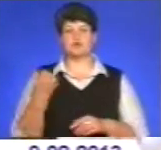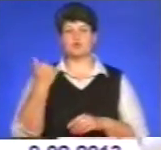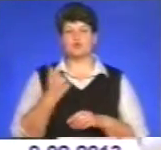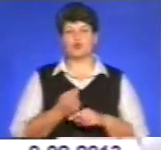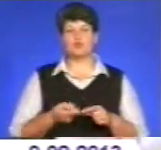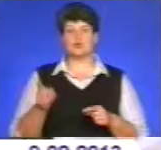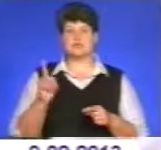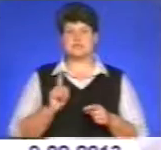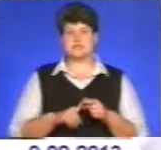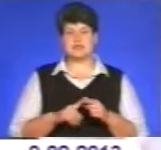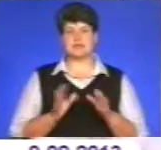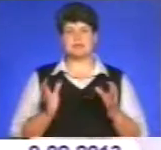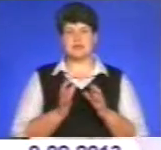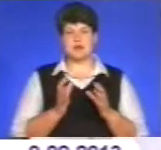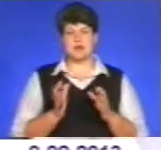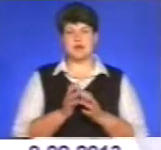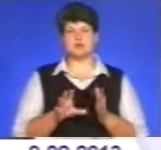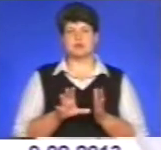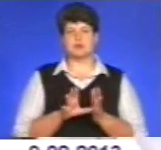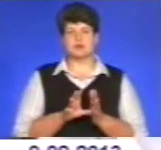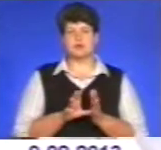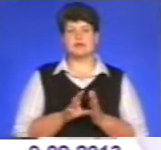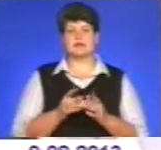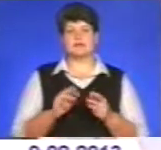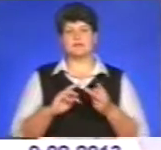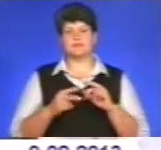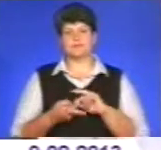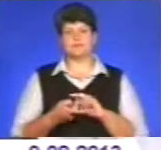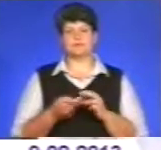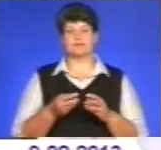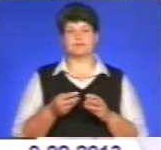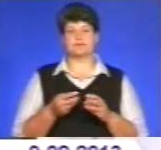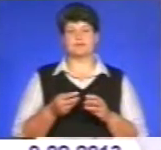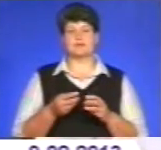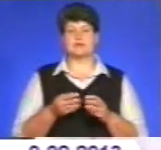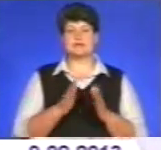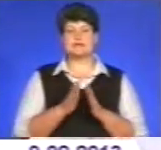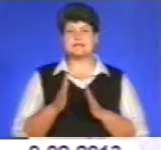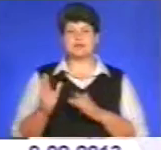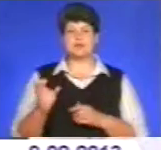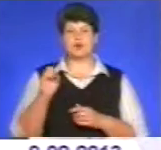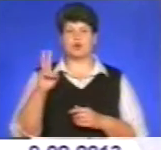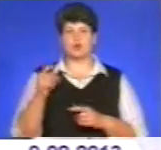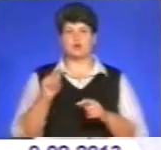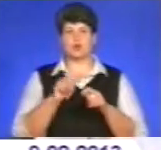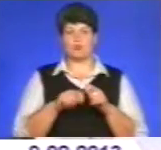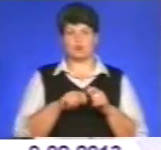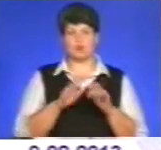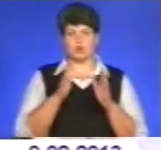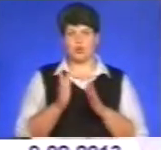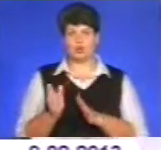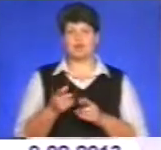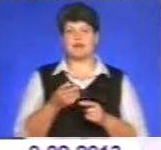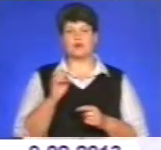це енергозберігаючі технології на основі альтернативних джерел. Це система екологічного моніторингу, причому